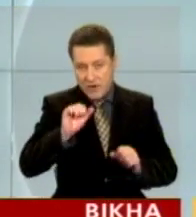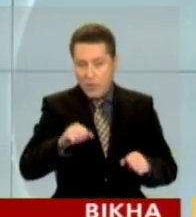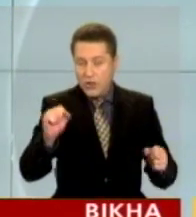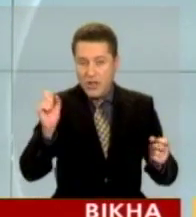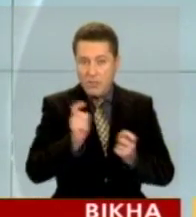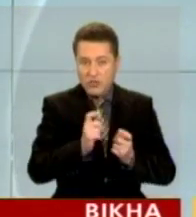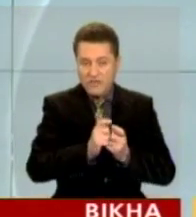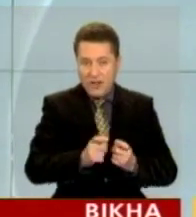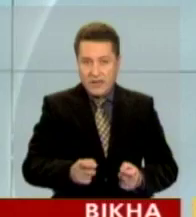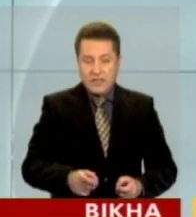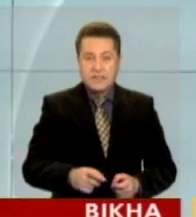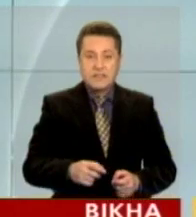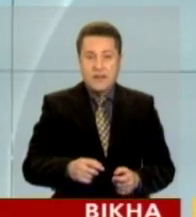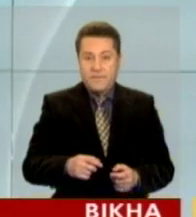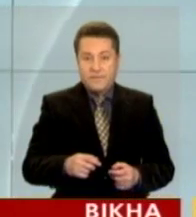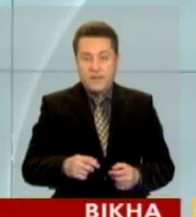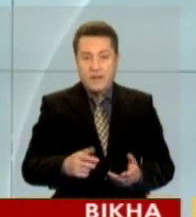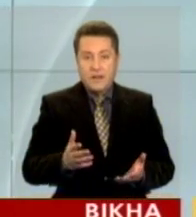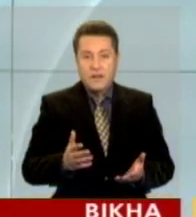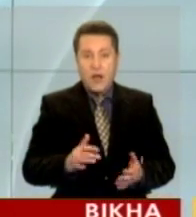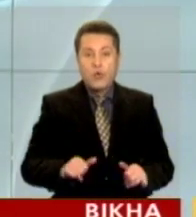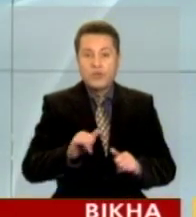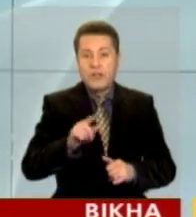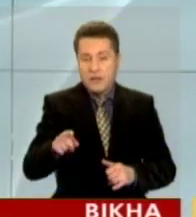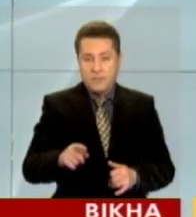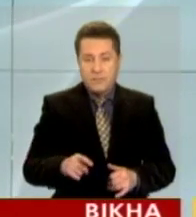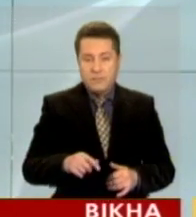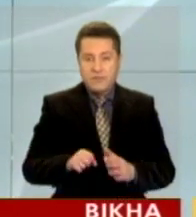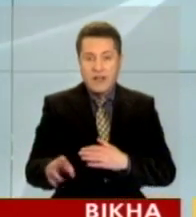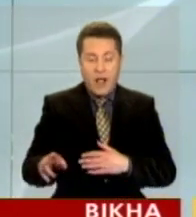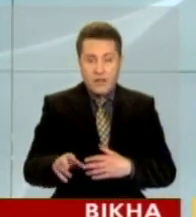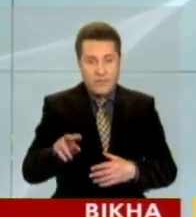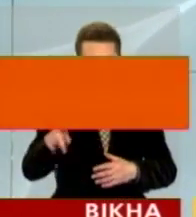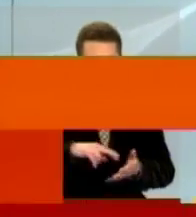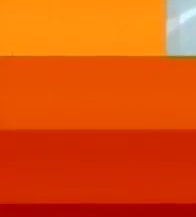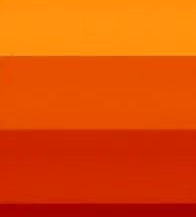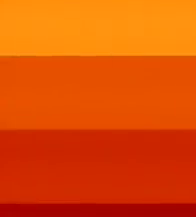попри розбрат між Україною і Росією, тікати з рідної землі не планують. Ігор Левинов далі.